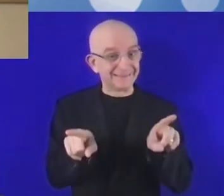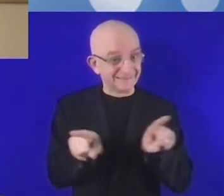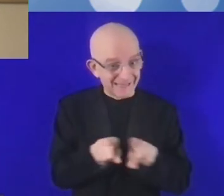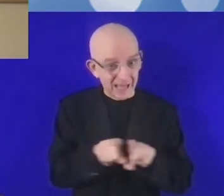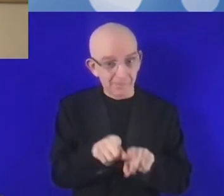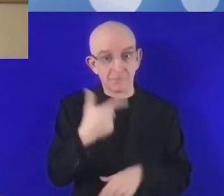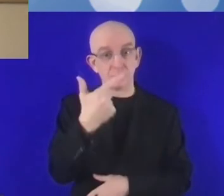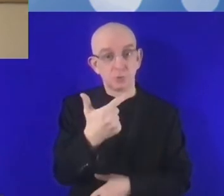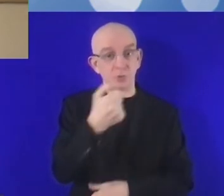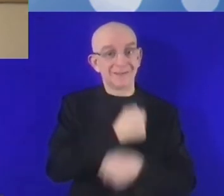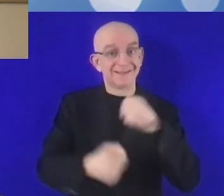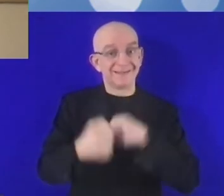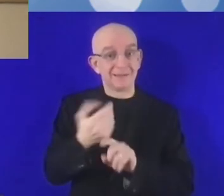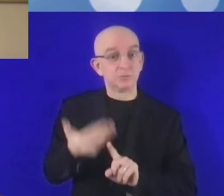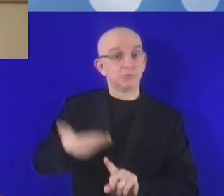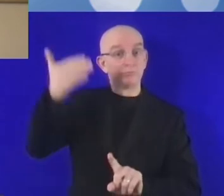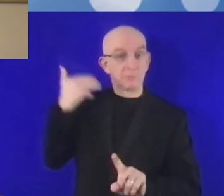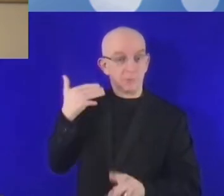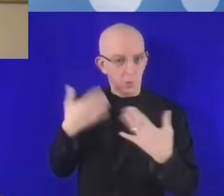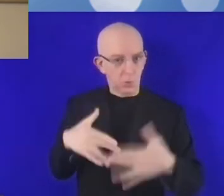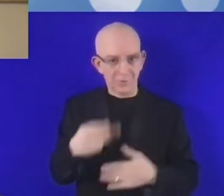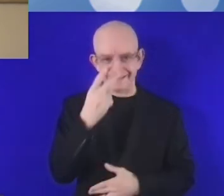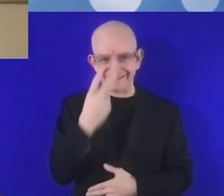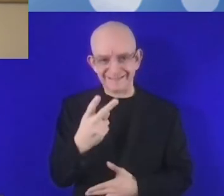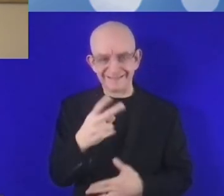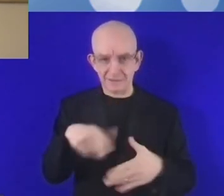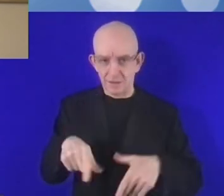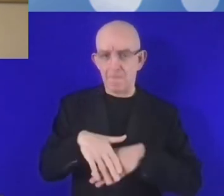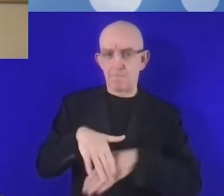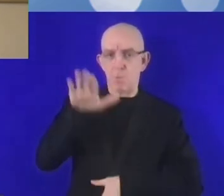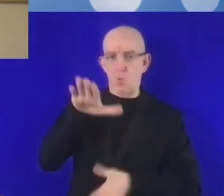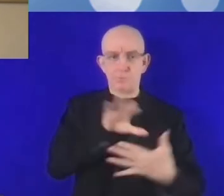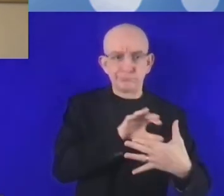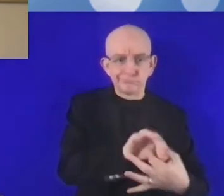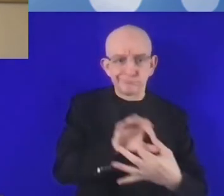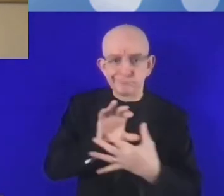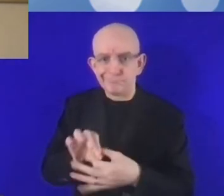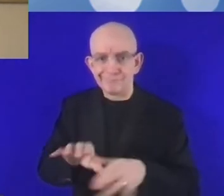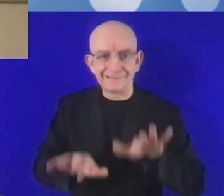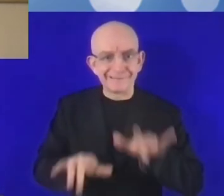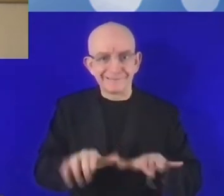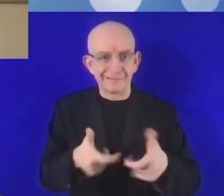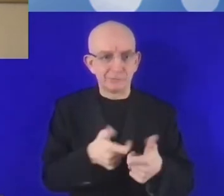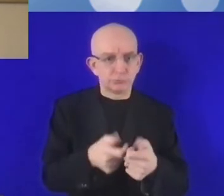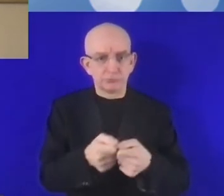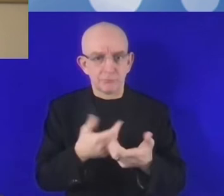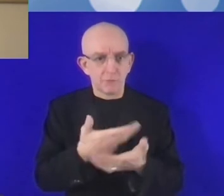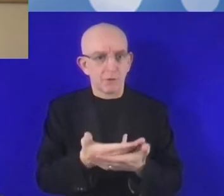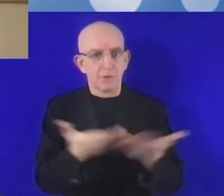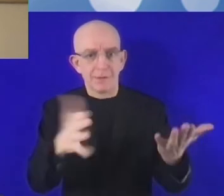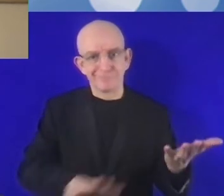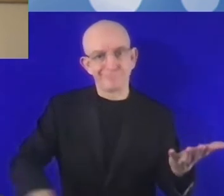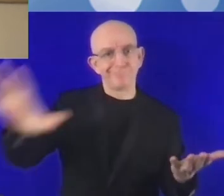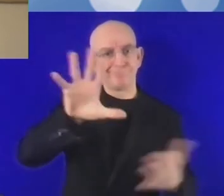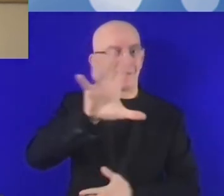170% comparativement à la même période il y a deux ans, à la même période de l'année d'il y a deux ans. Ça